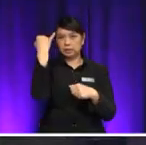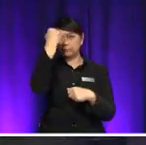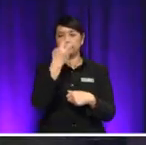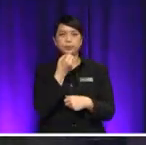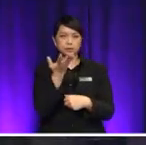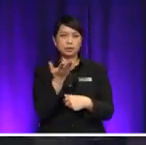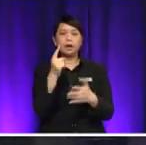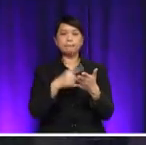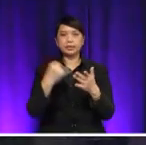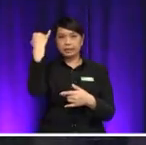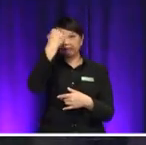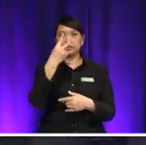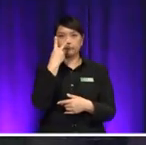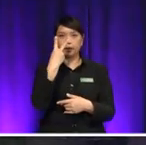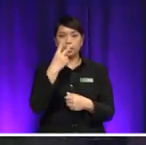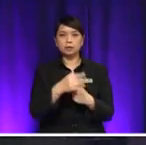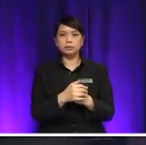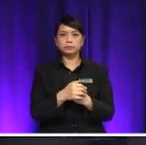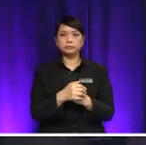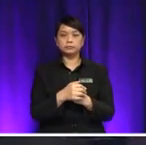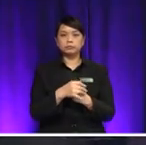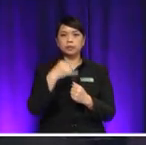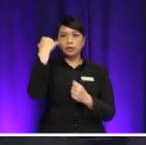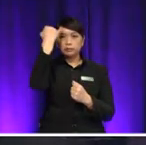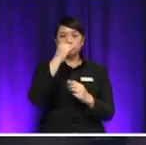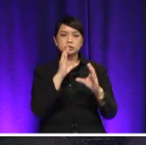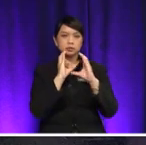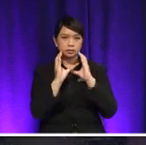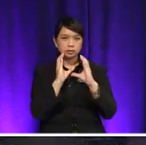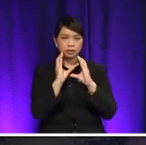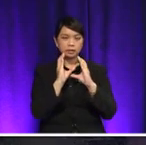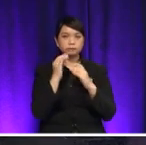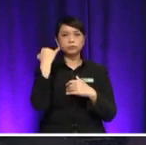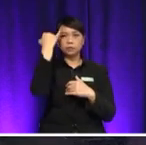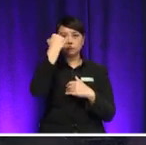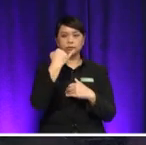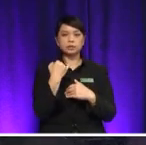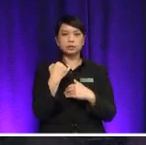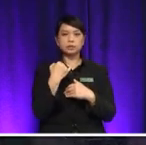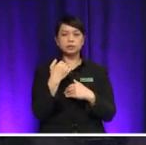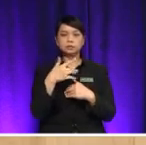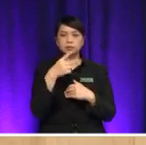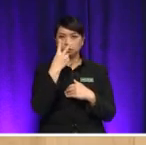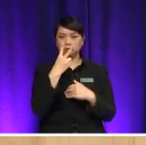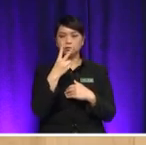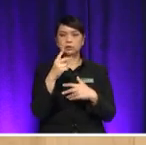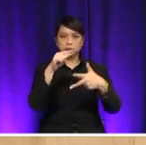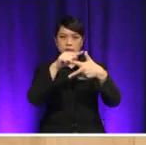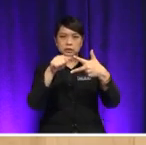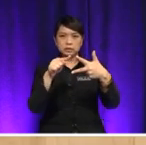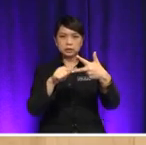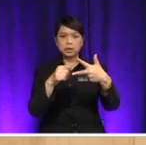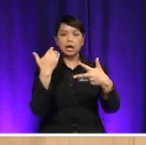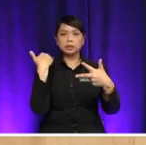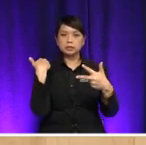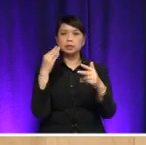berdasarkan data yang telah diberikan oleh Cikgu Ivan boleh buat kesimpulan kecil di mana data yang diberikan ada berlakunya